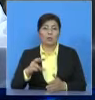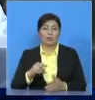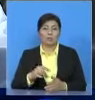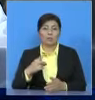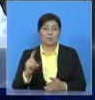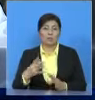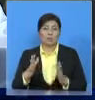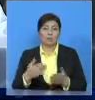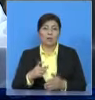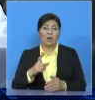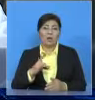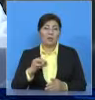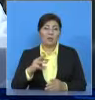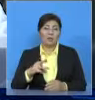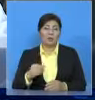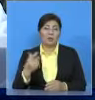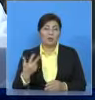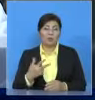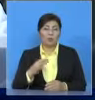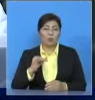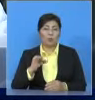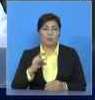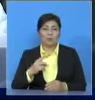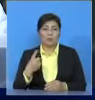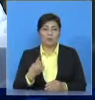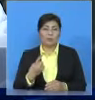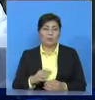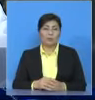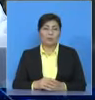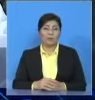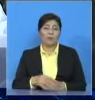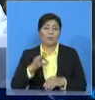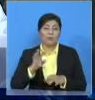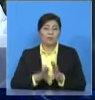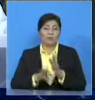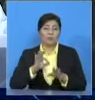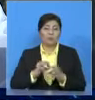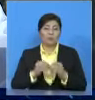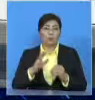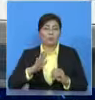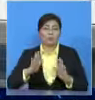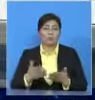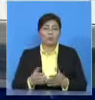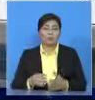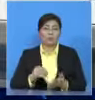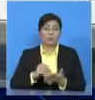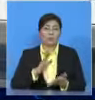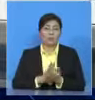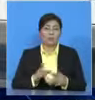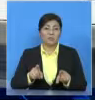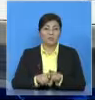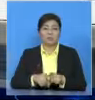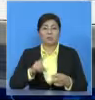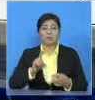1 жағдай, Хамтауда 3 жағдай, Ойылда 1 жағдай. Және де симптомсыз ол 15 жағдай. Сәйкесінше